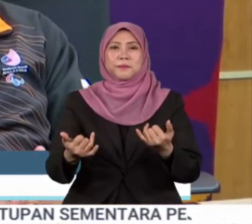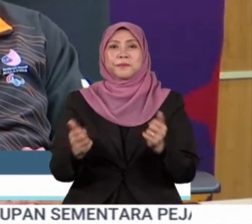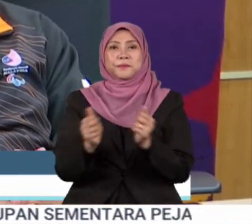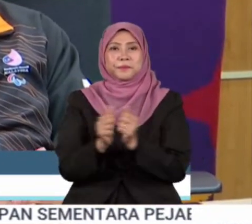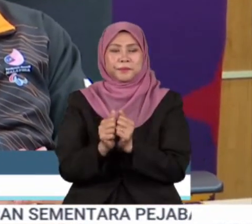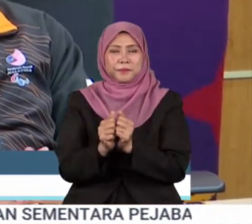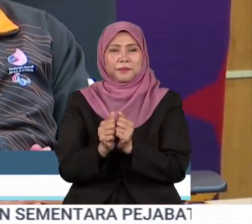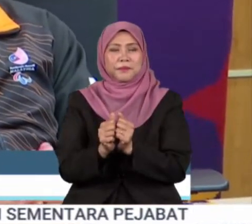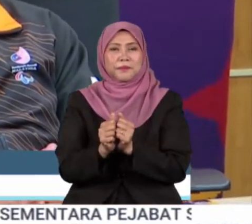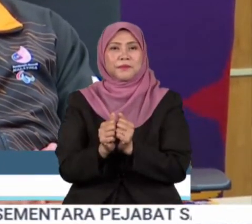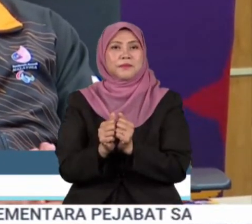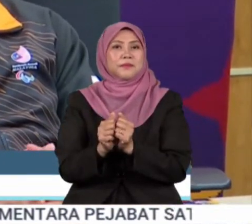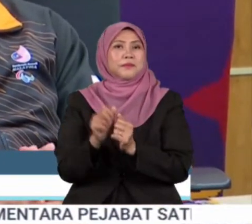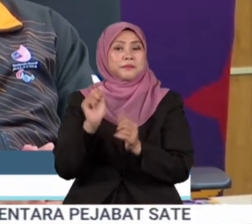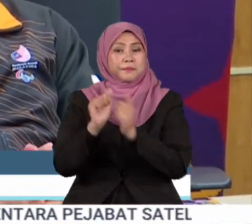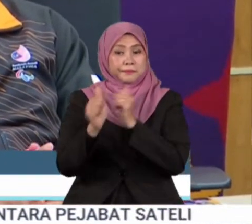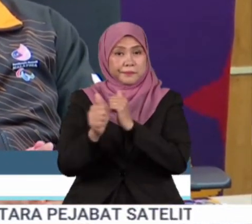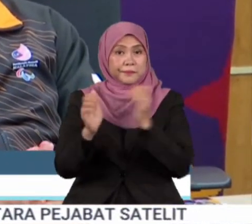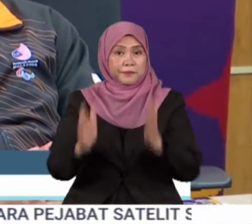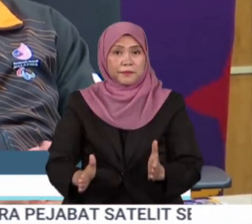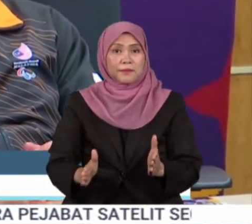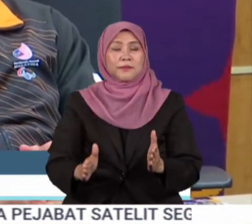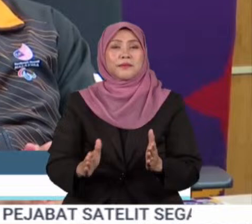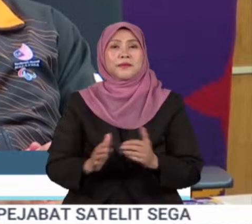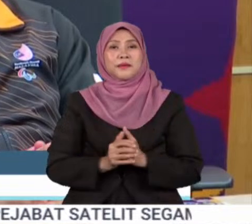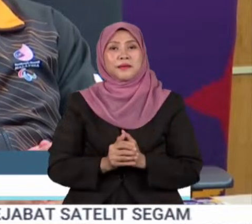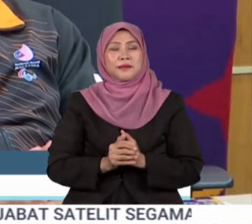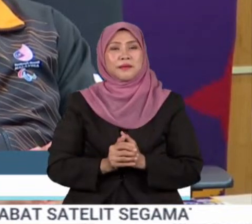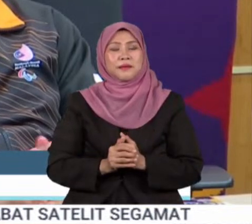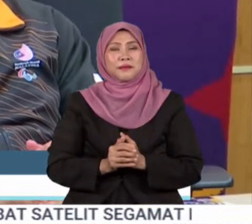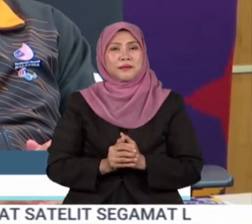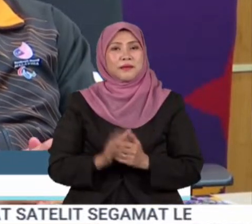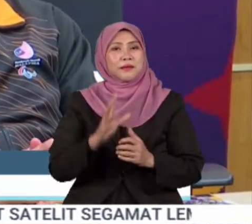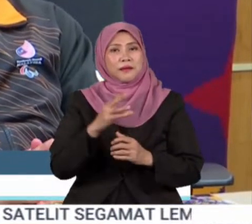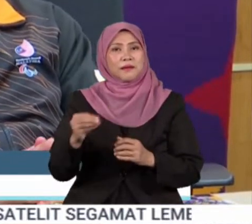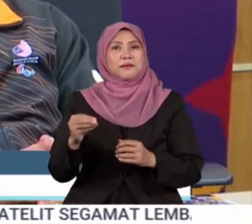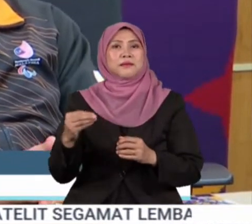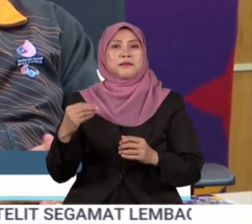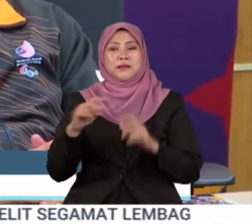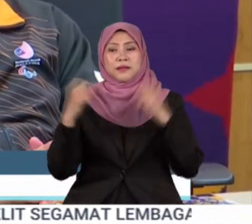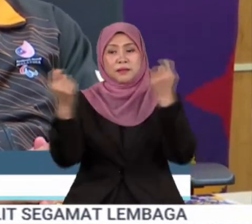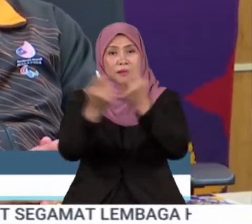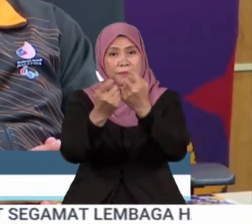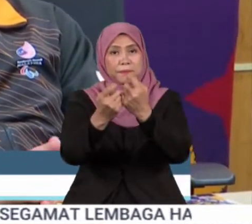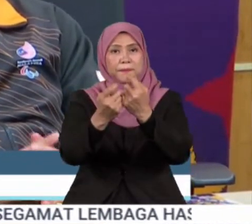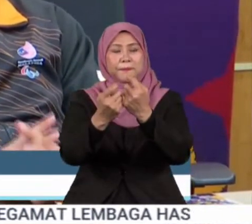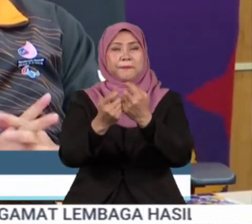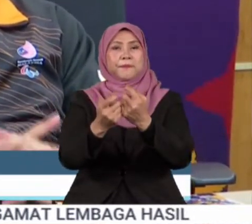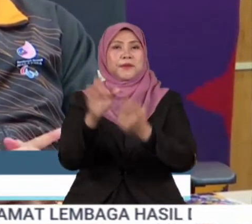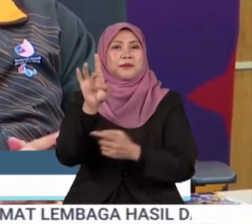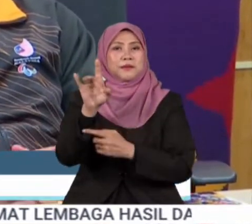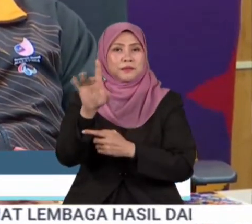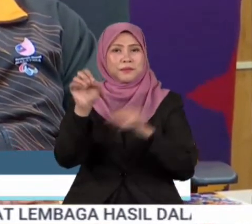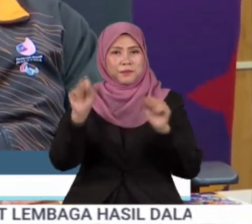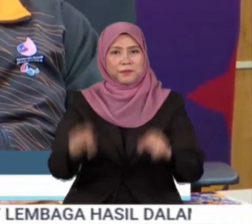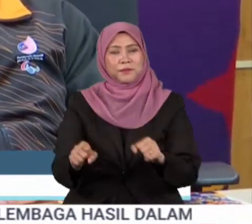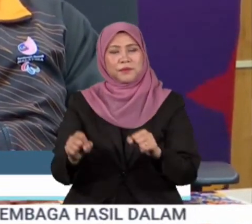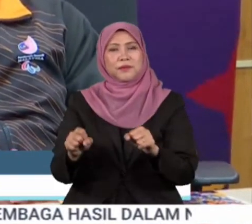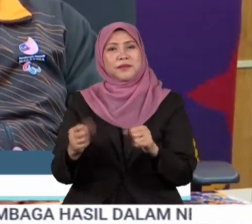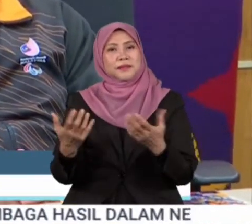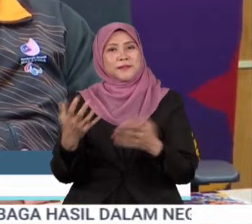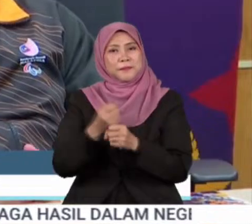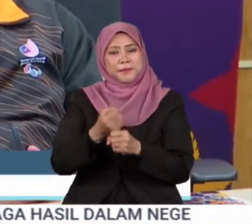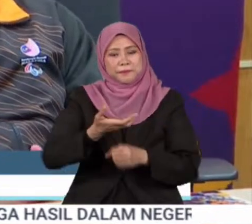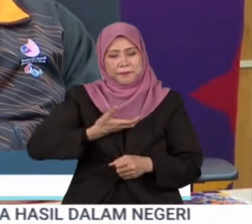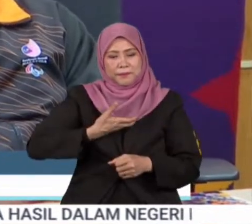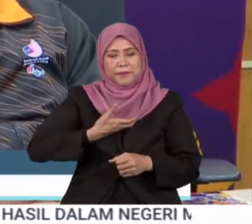juga. Tapi tanpa kita tanpa kita lupakan atlet berpasukan pun juga akan insyaAllah akan boleh membawa medal